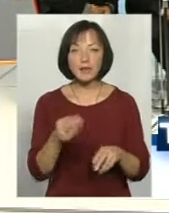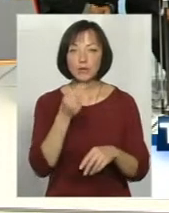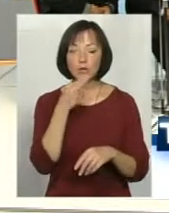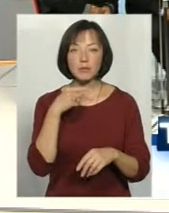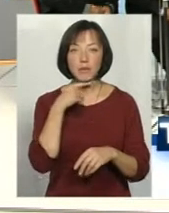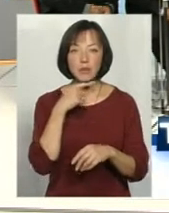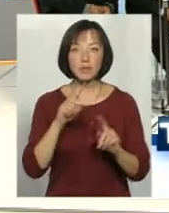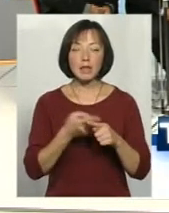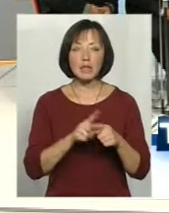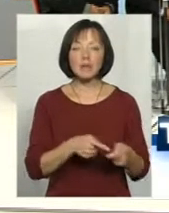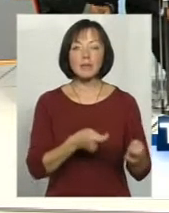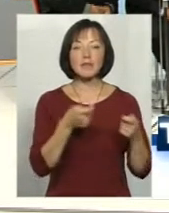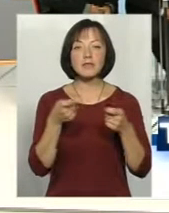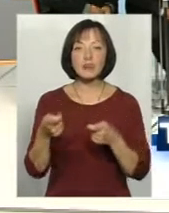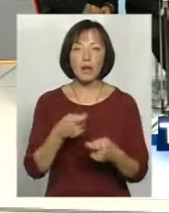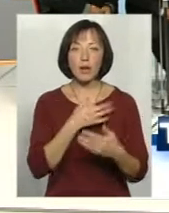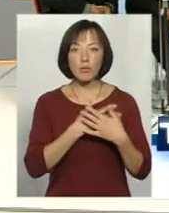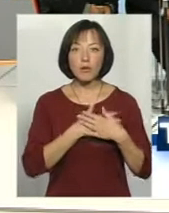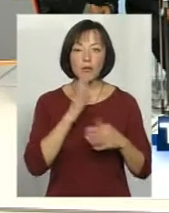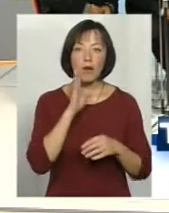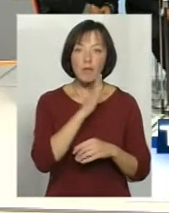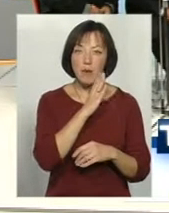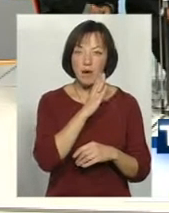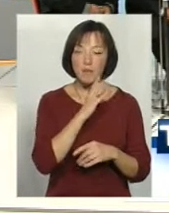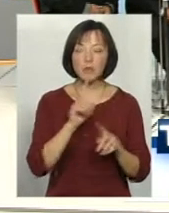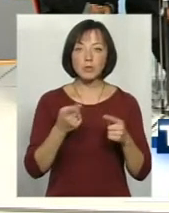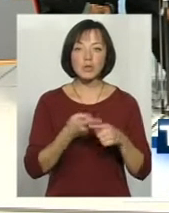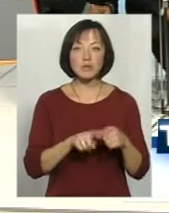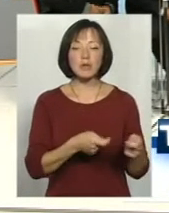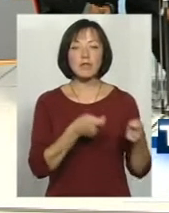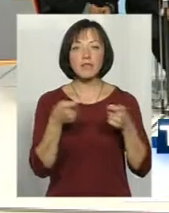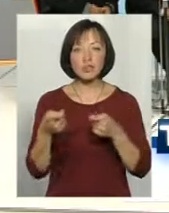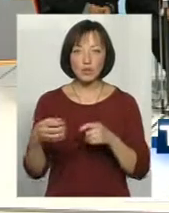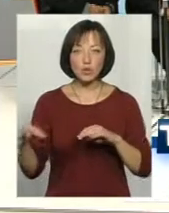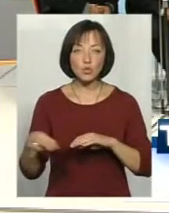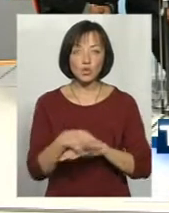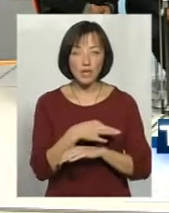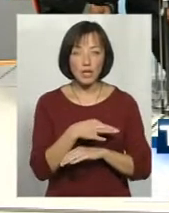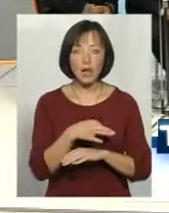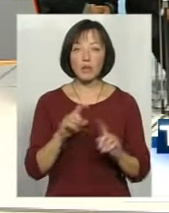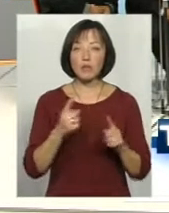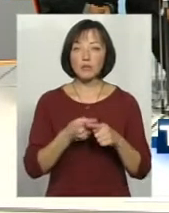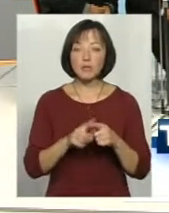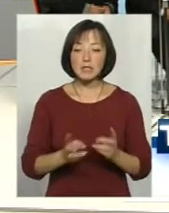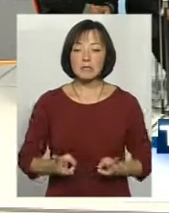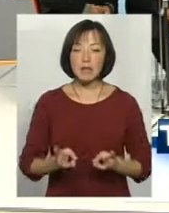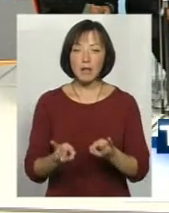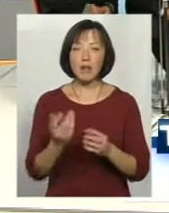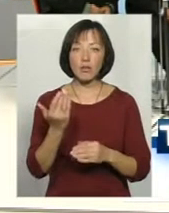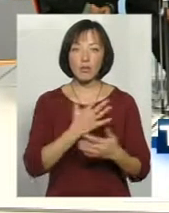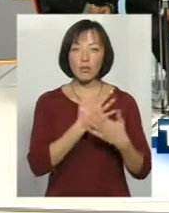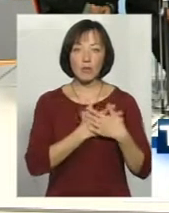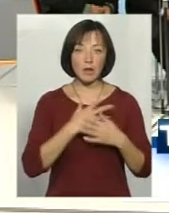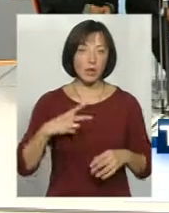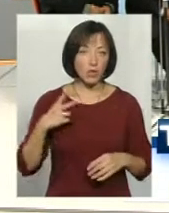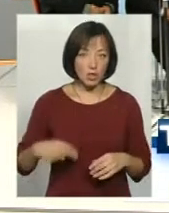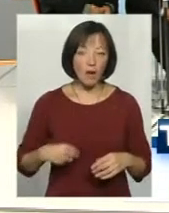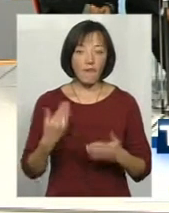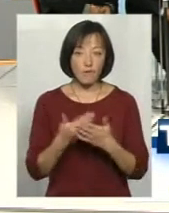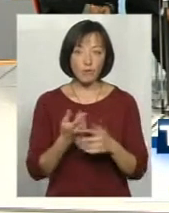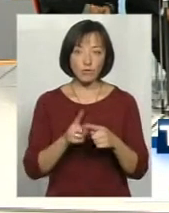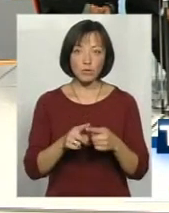тому що це привезла йому любима мама. Тому що це привезли його, його дружина, тому що спекла це його любима дочка. От чому